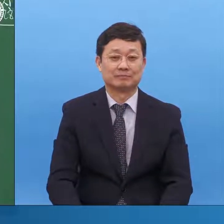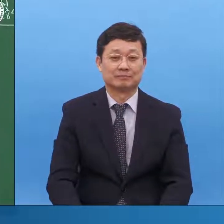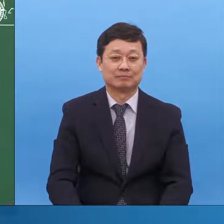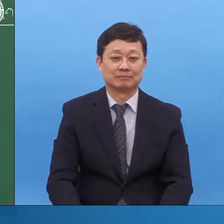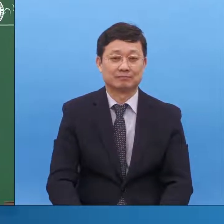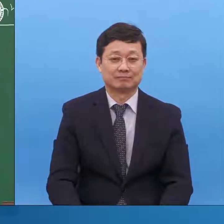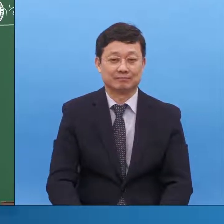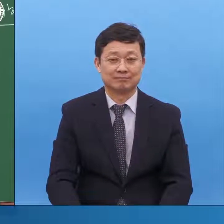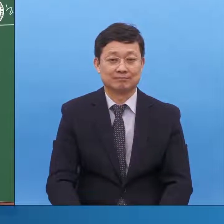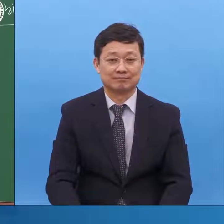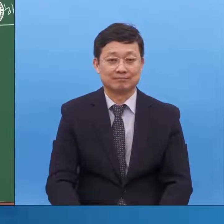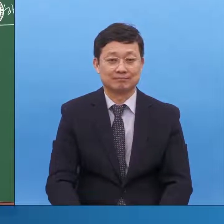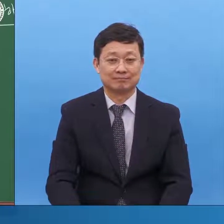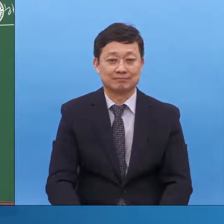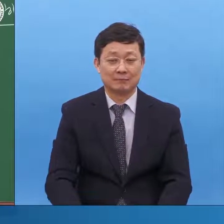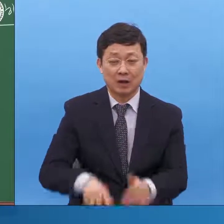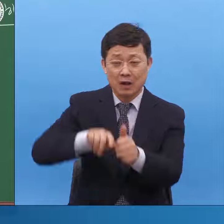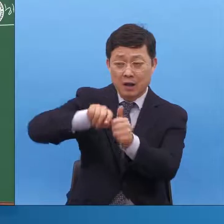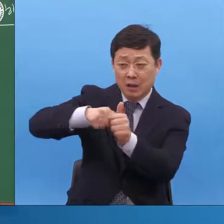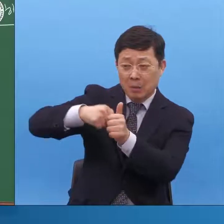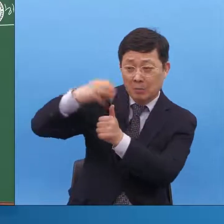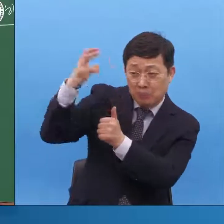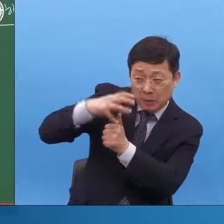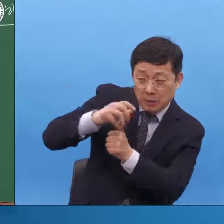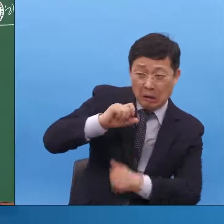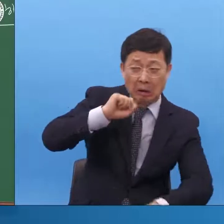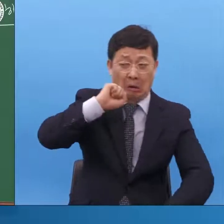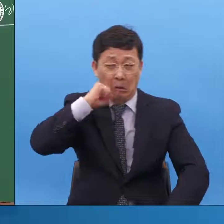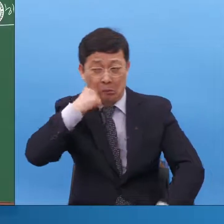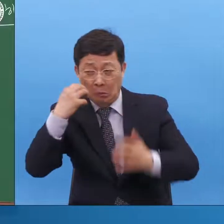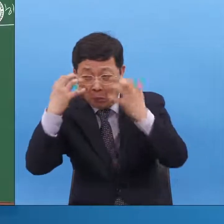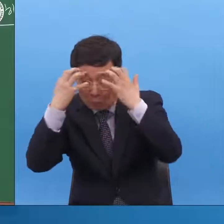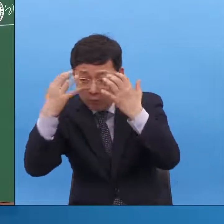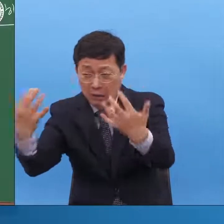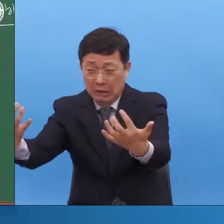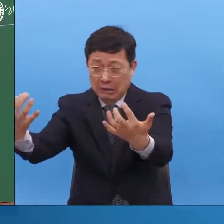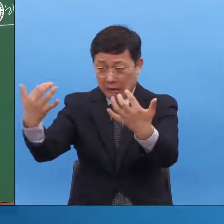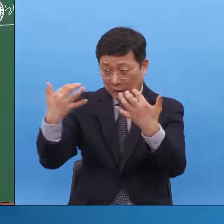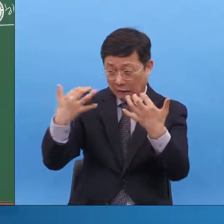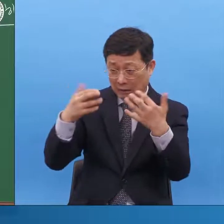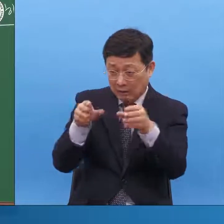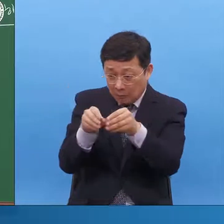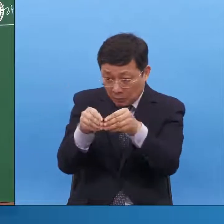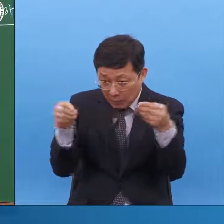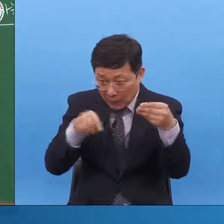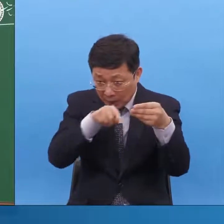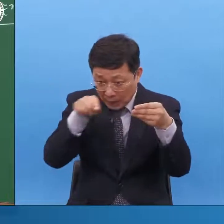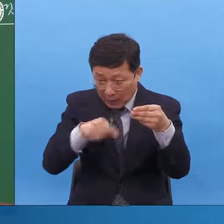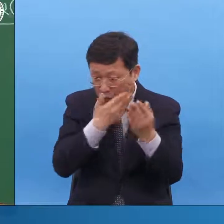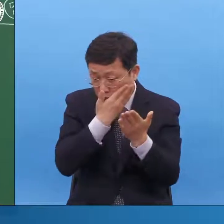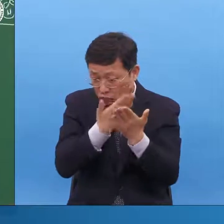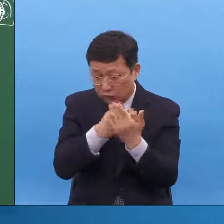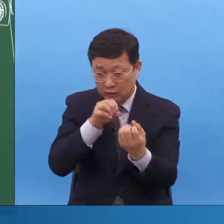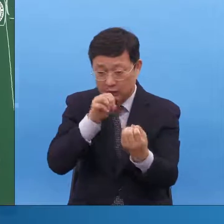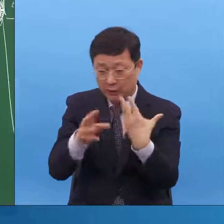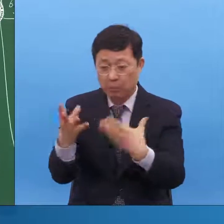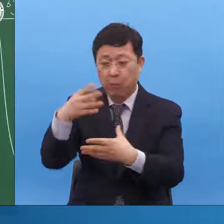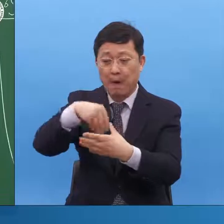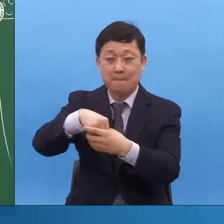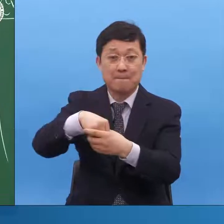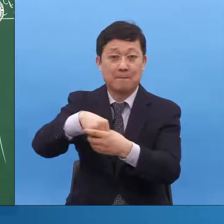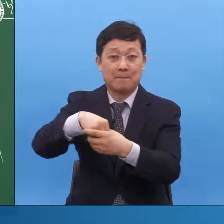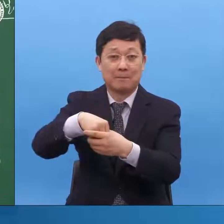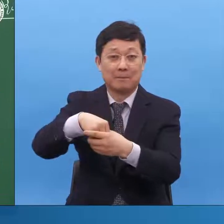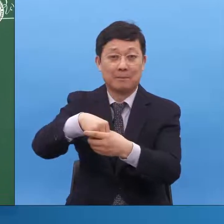한마디로 핍박과 어려움 속에서 답을 찾아야 진짜 하는 거예요. And so Remnant, simply put, you need to find the answer within persecution and hardships to find the real